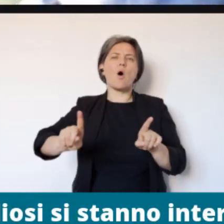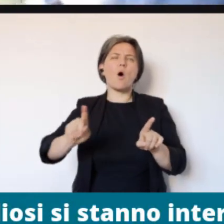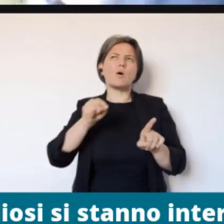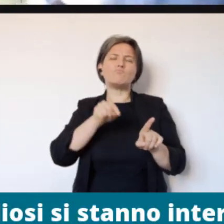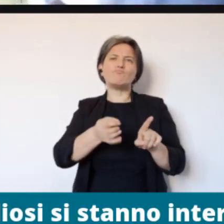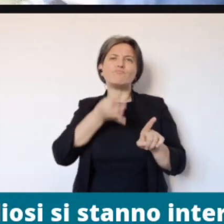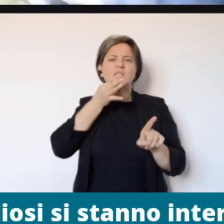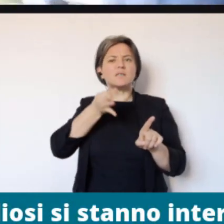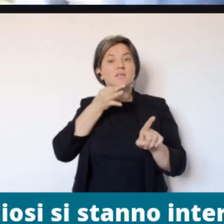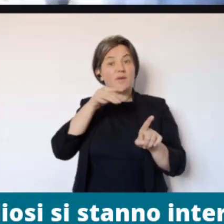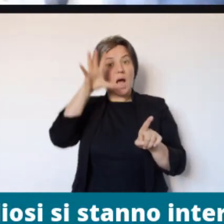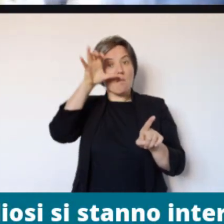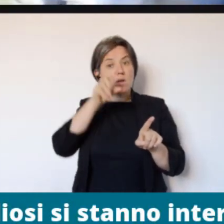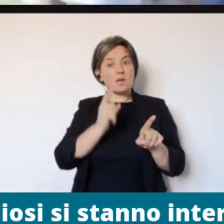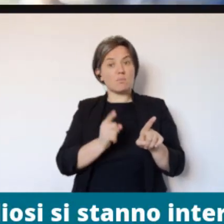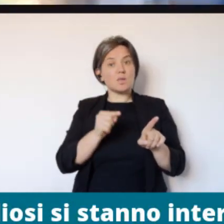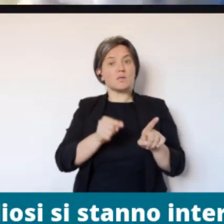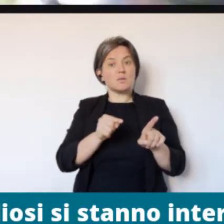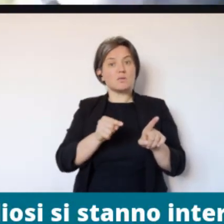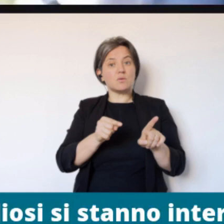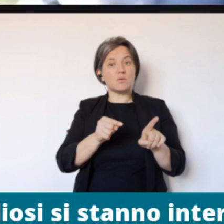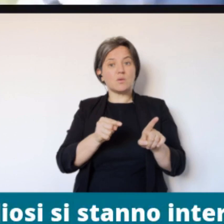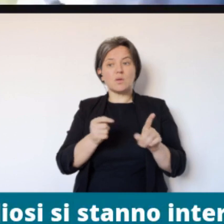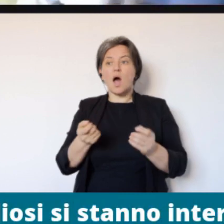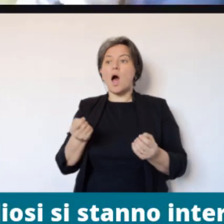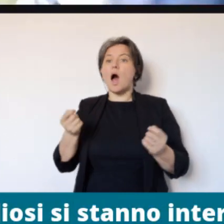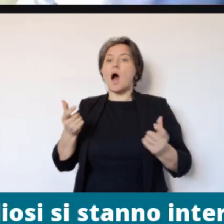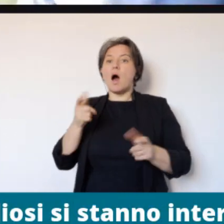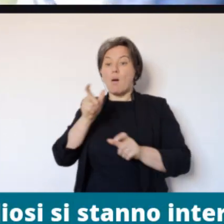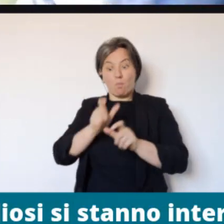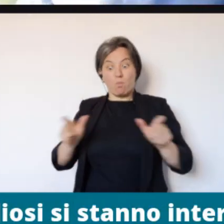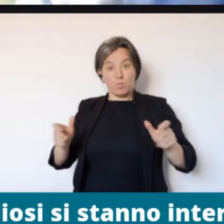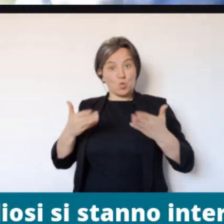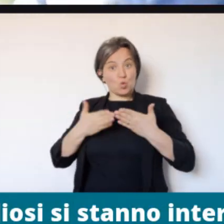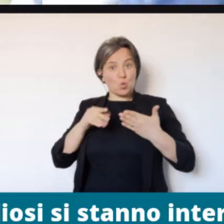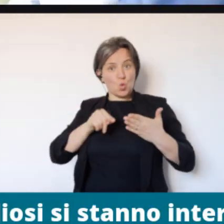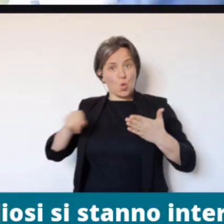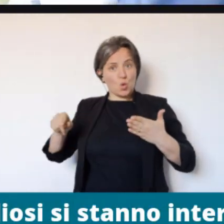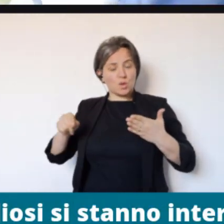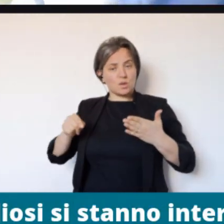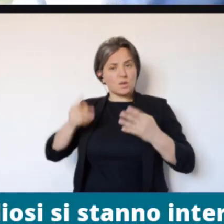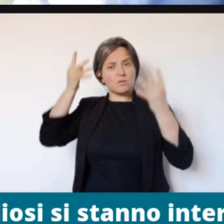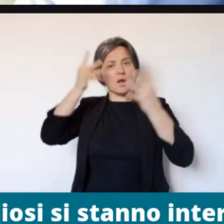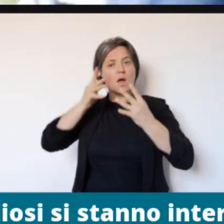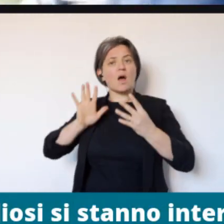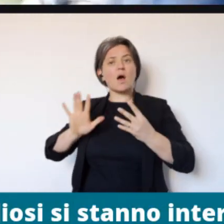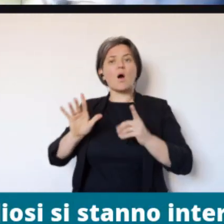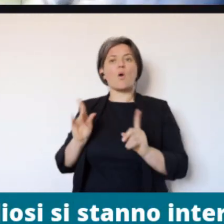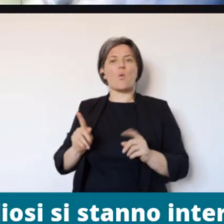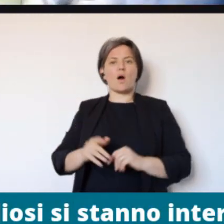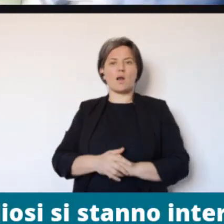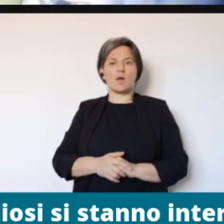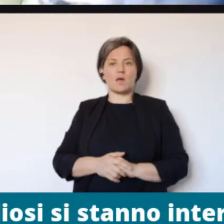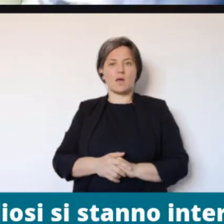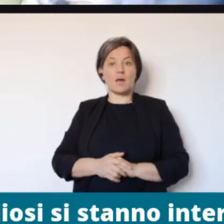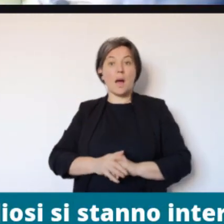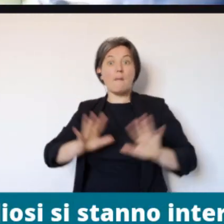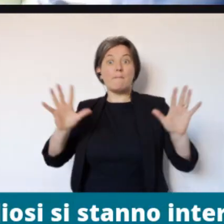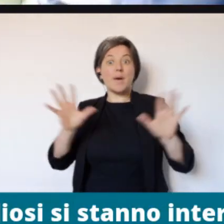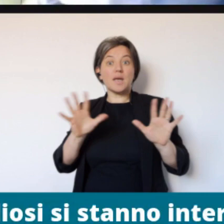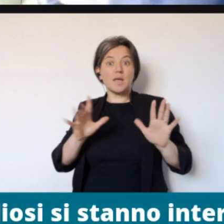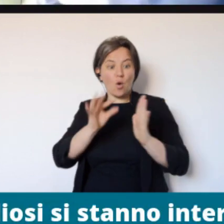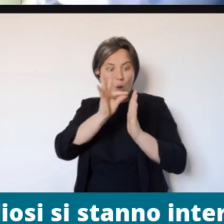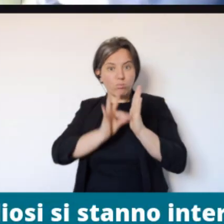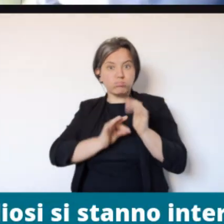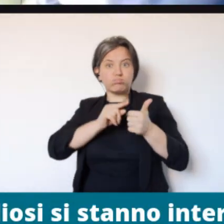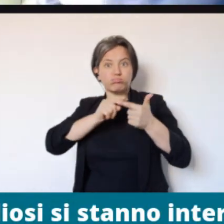dopo avviene che alcune persone, alcuni studiosi ragionano su